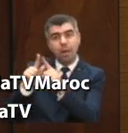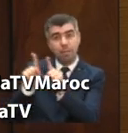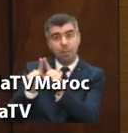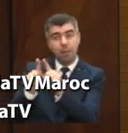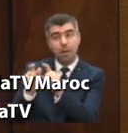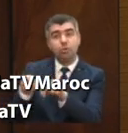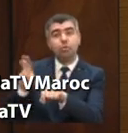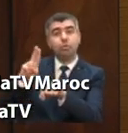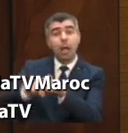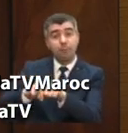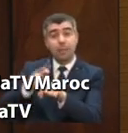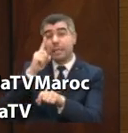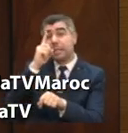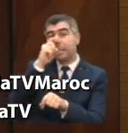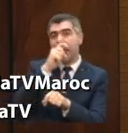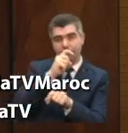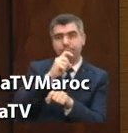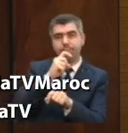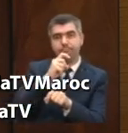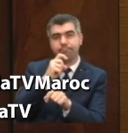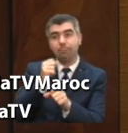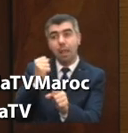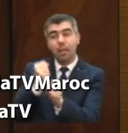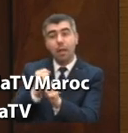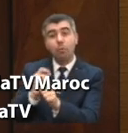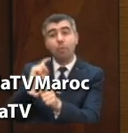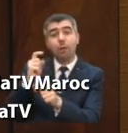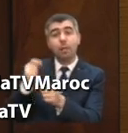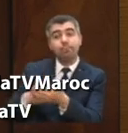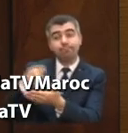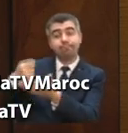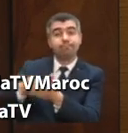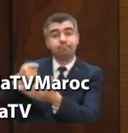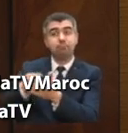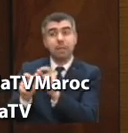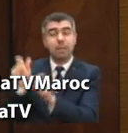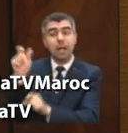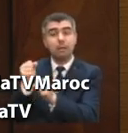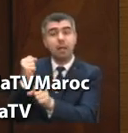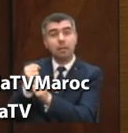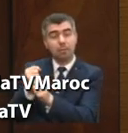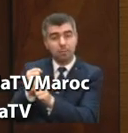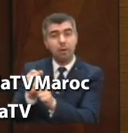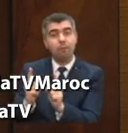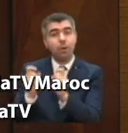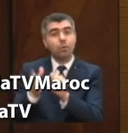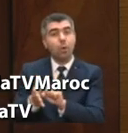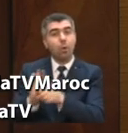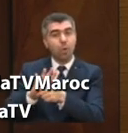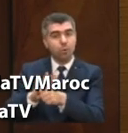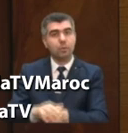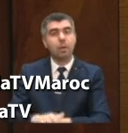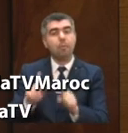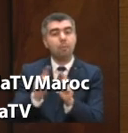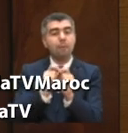وضعية صعبة جراء تأثر نشاطه بفعل تفشي جائحة فيروس كورونا كوفيد-19، والمنشور هو